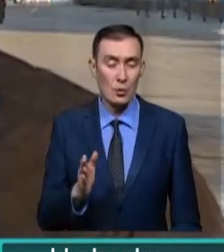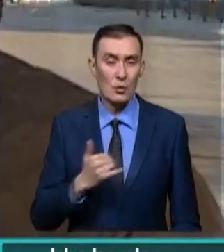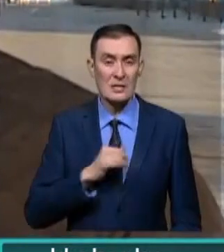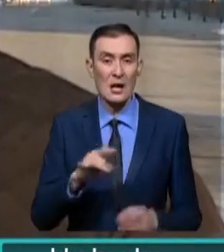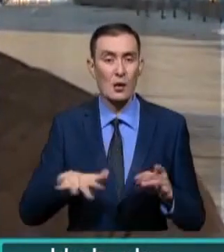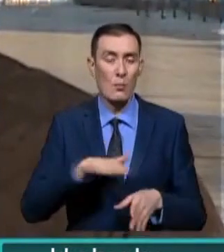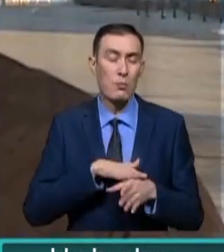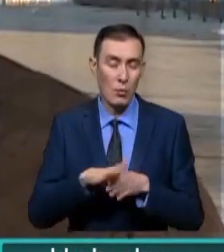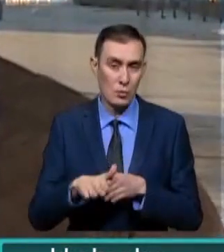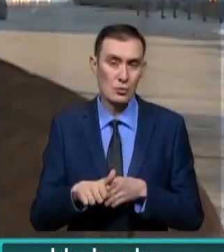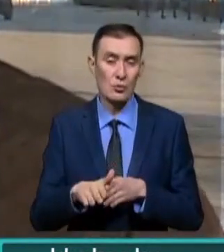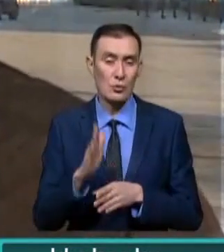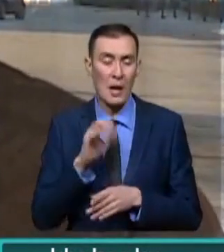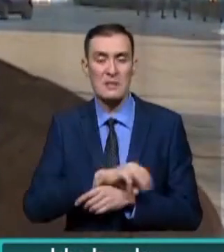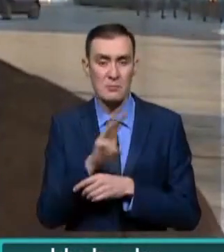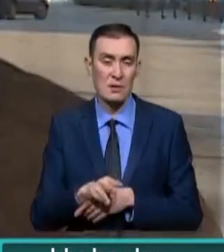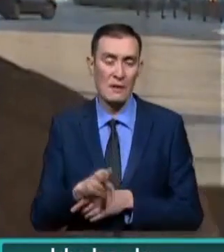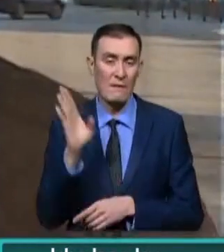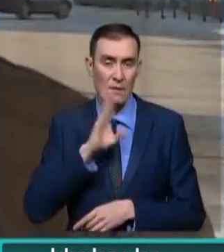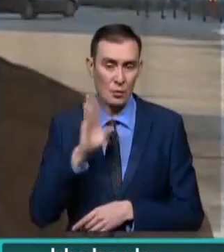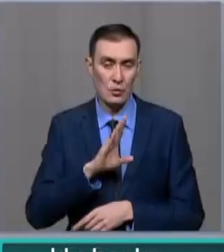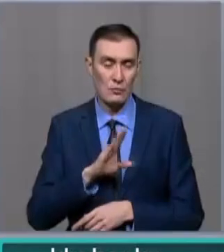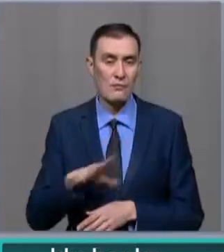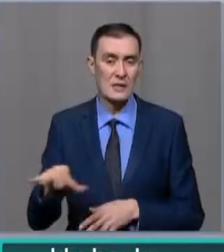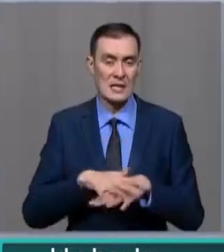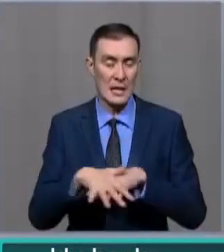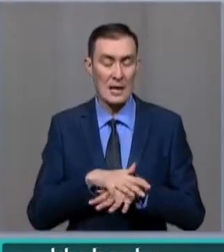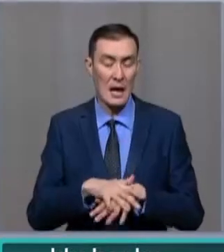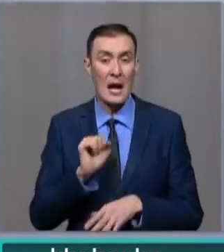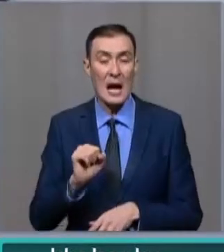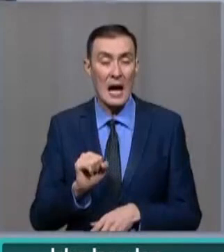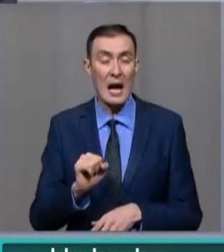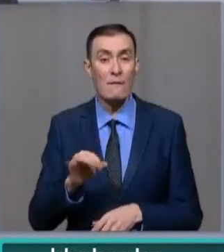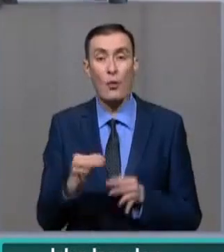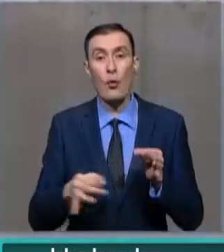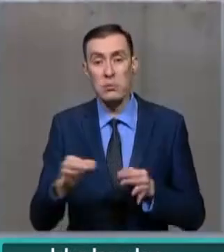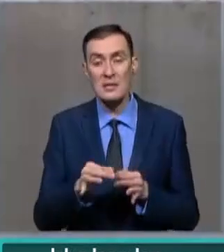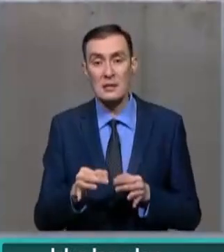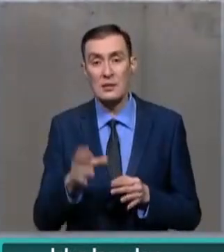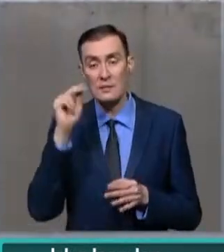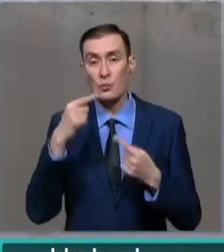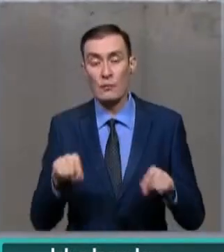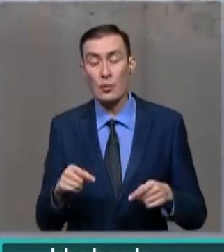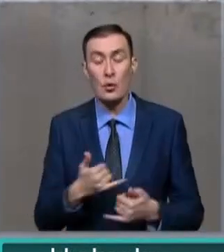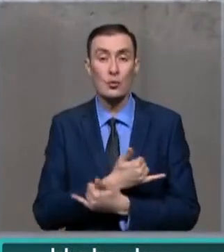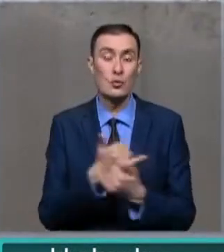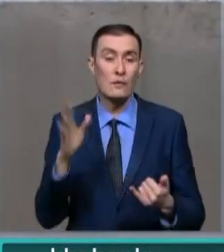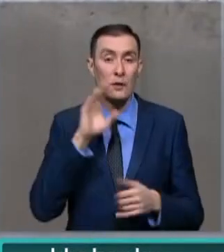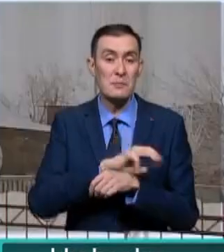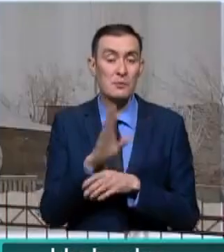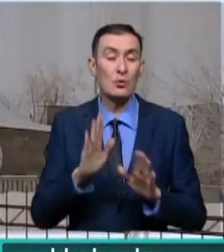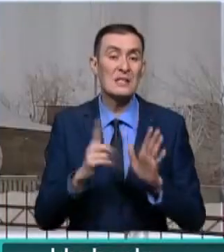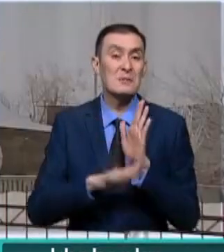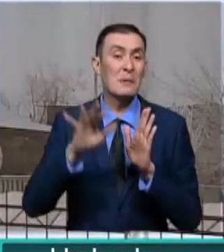район полностью на следующий год будет полностью обеспечен водой все население. А вот цифры по области немного иные. Доступ к услугам водоснабжения